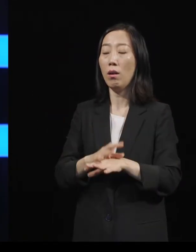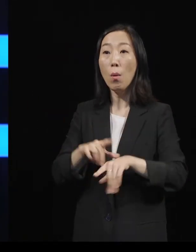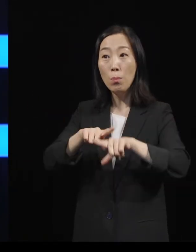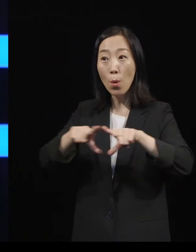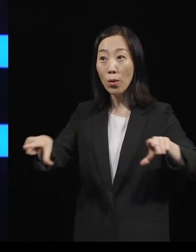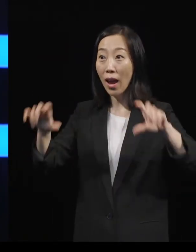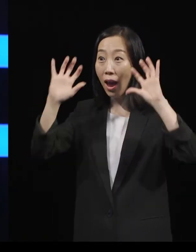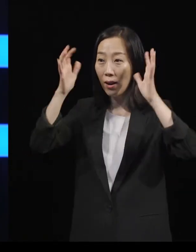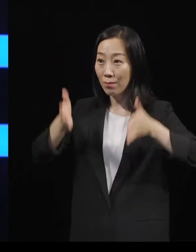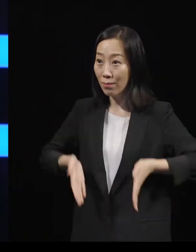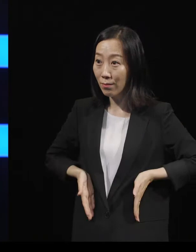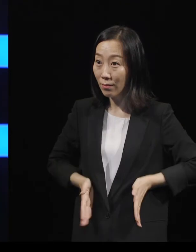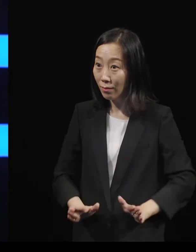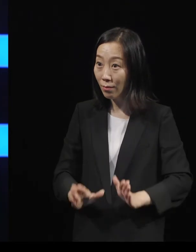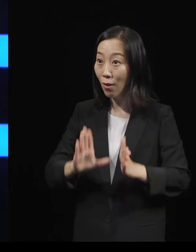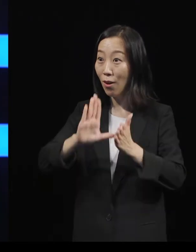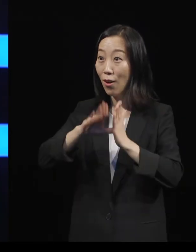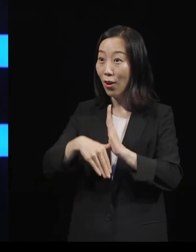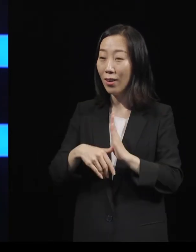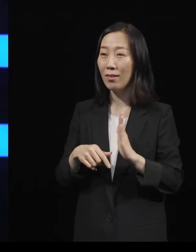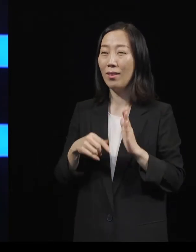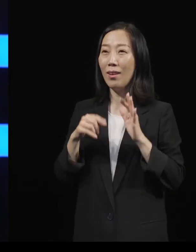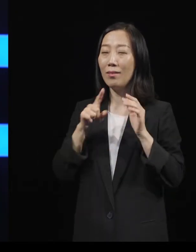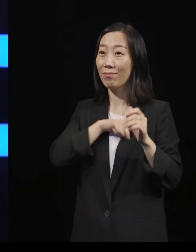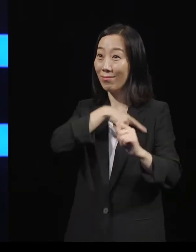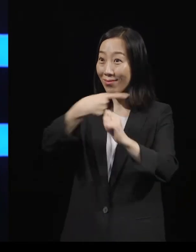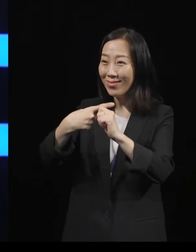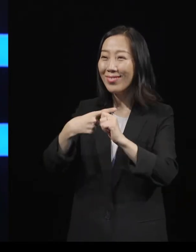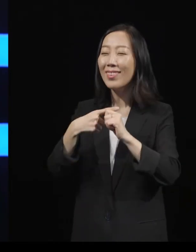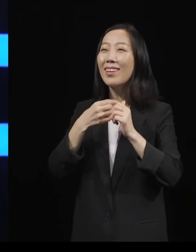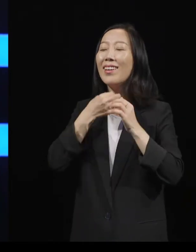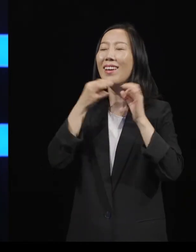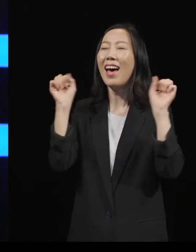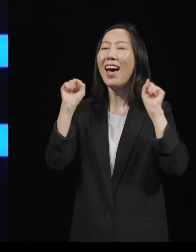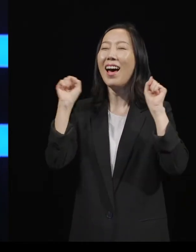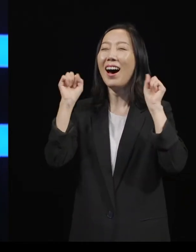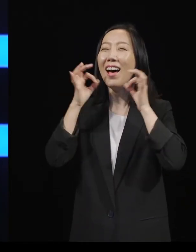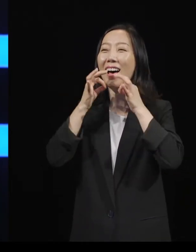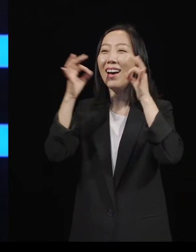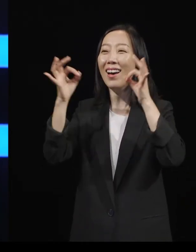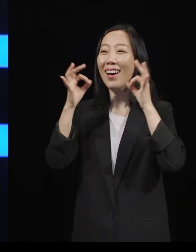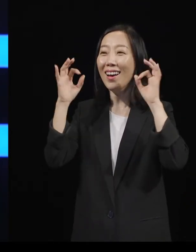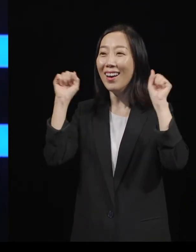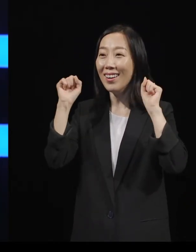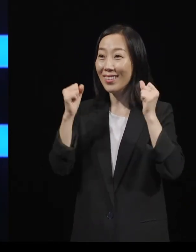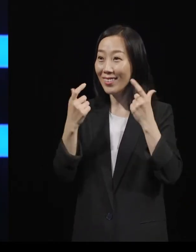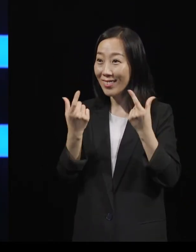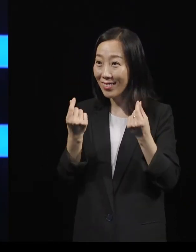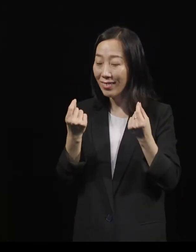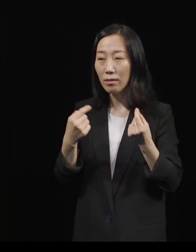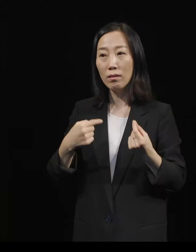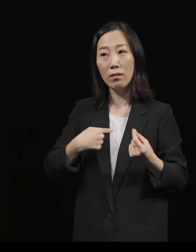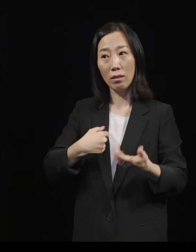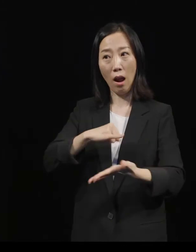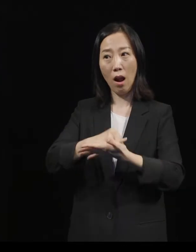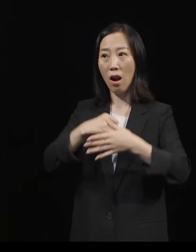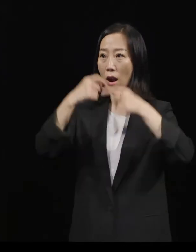보통 아이가 태어나면요, 가장 먼저 하는 게 응애응애 우는 거잖아요. 그런데 저희 아이는